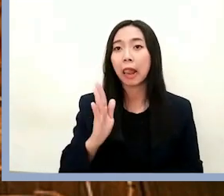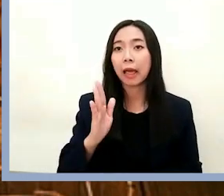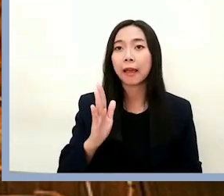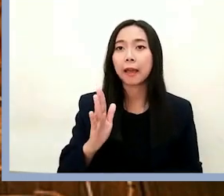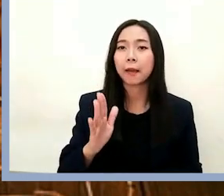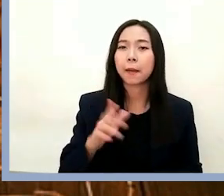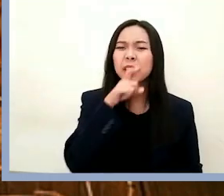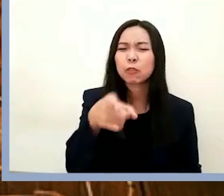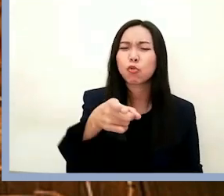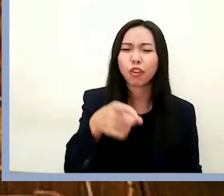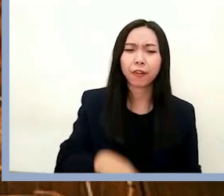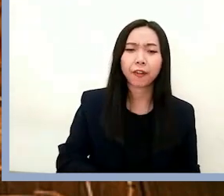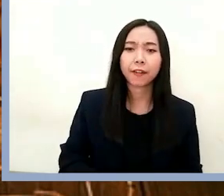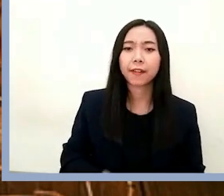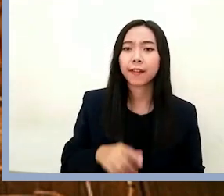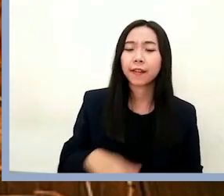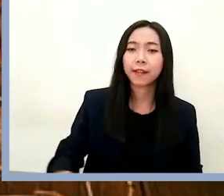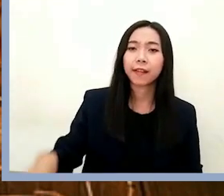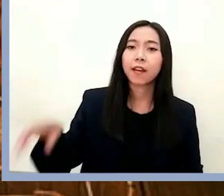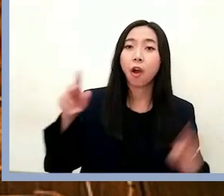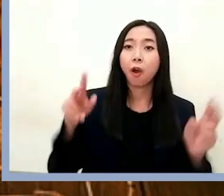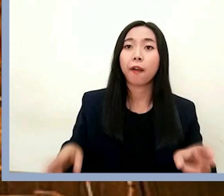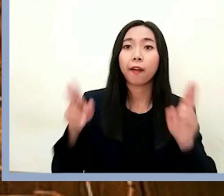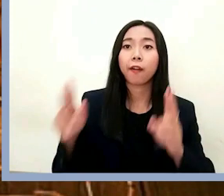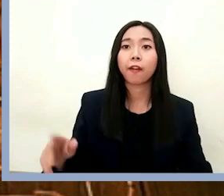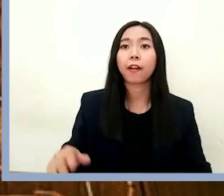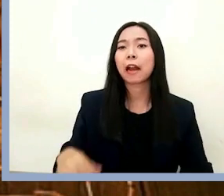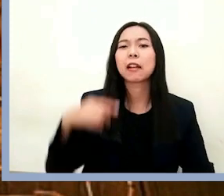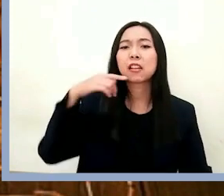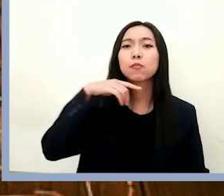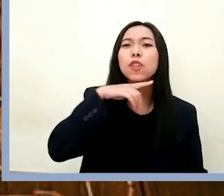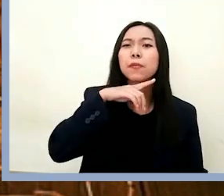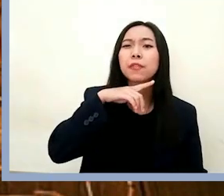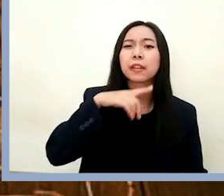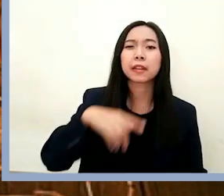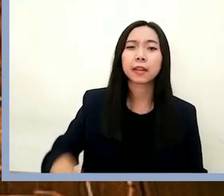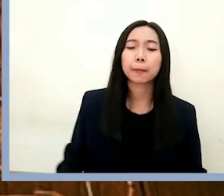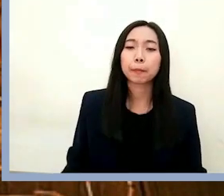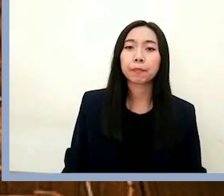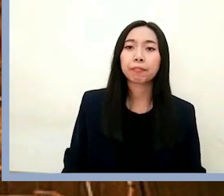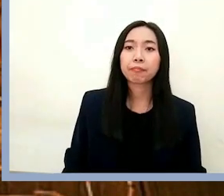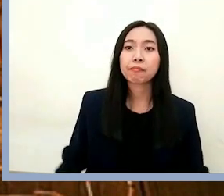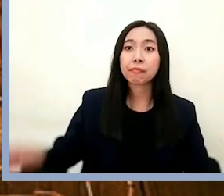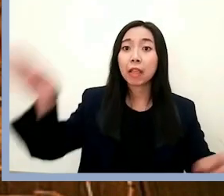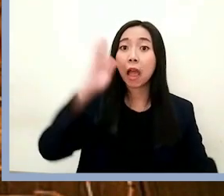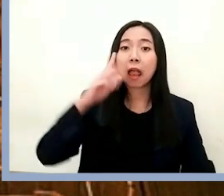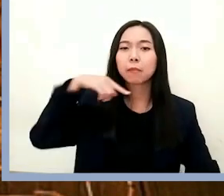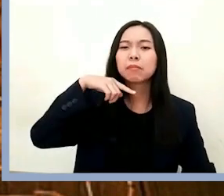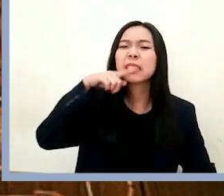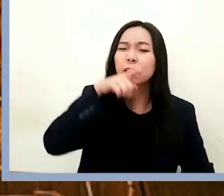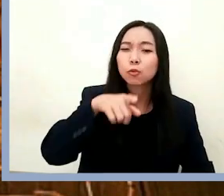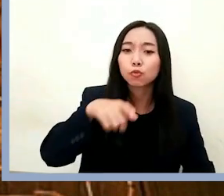teguran keras kepada orang-orang yang hipokrit orang-orang yang munafik orang-orang yang mendua